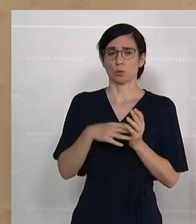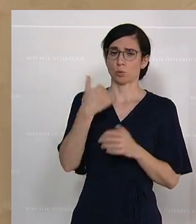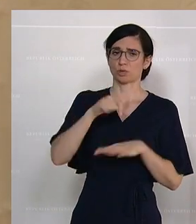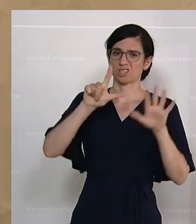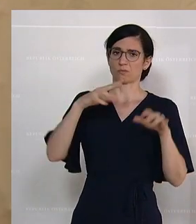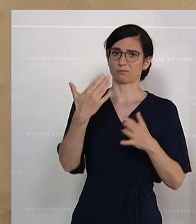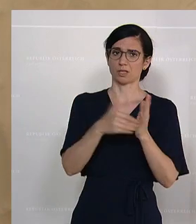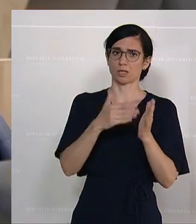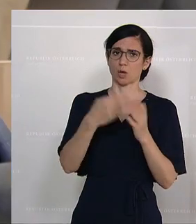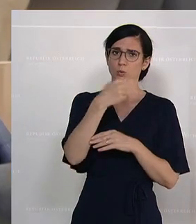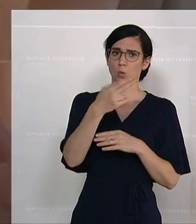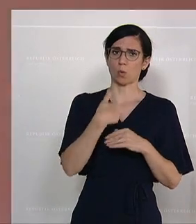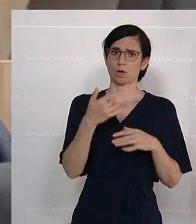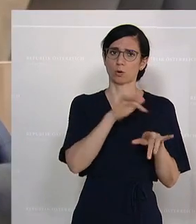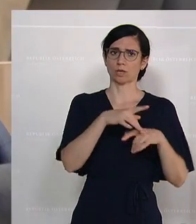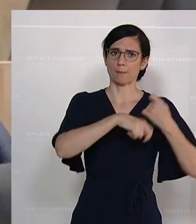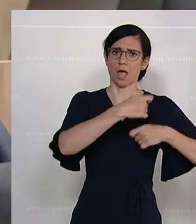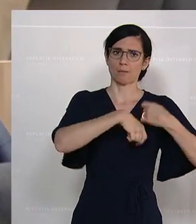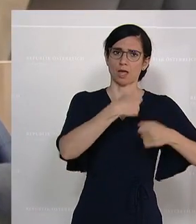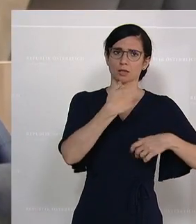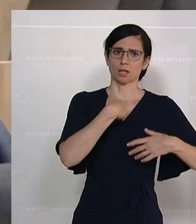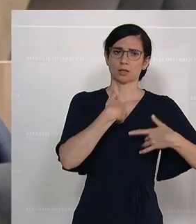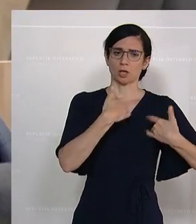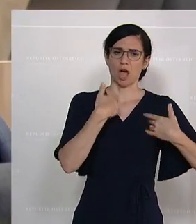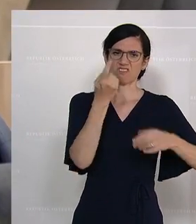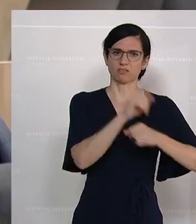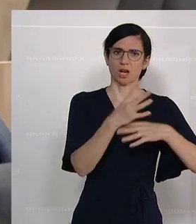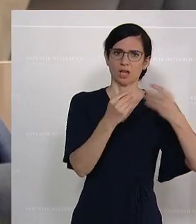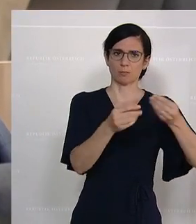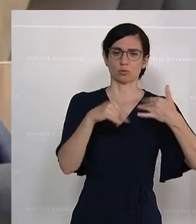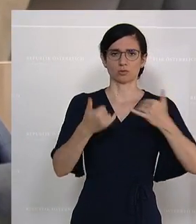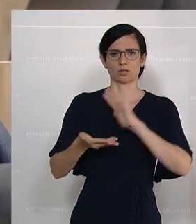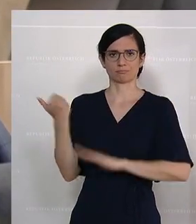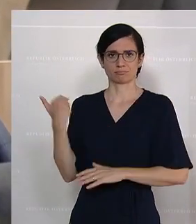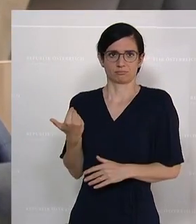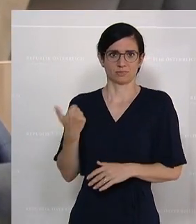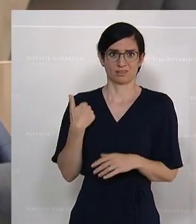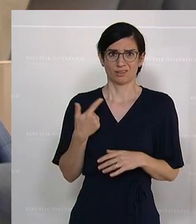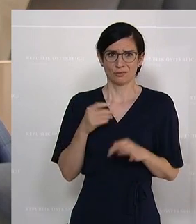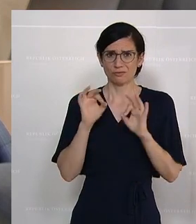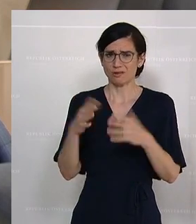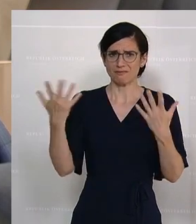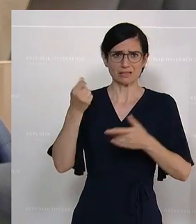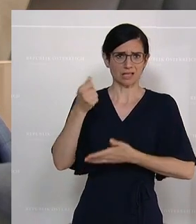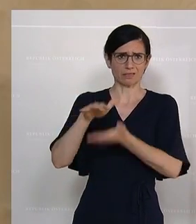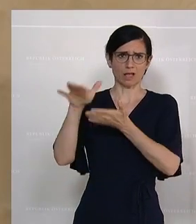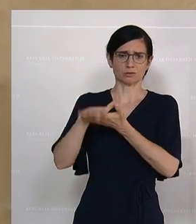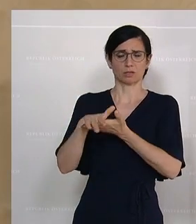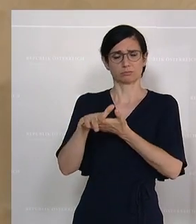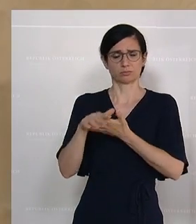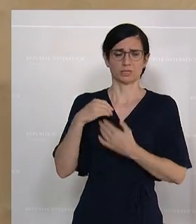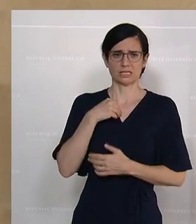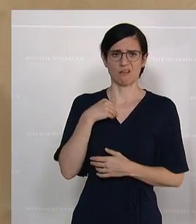157.000 euro extern ausarbeiten lassen weil es mich wirklich aufs hirn greifen wenn man schaut wofür sie geld ausgeben und herr minister